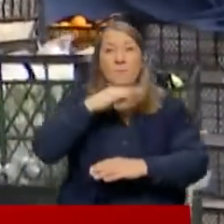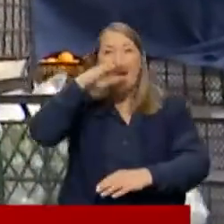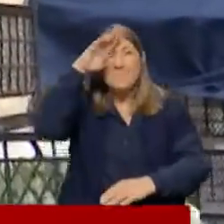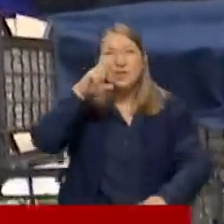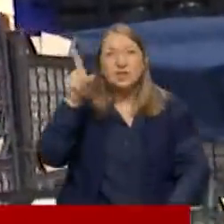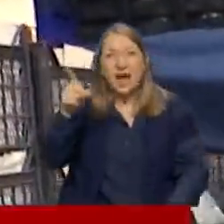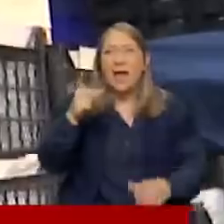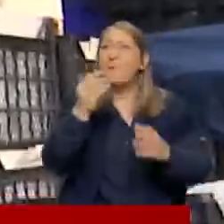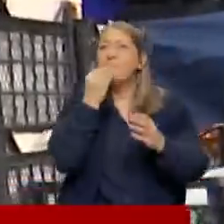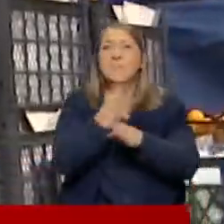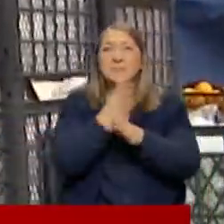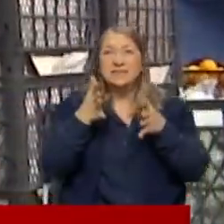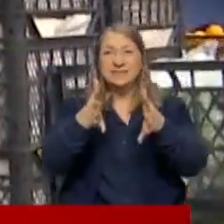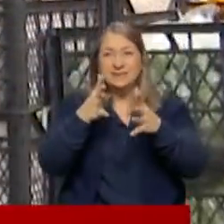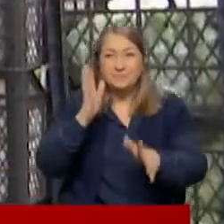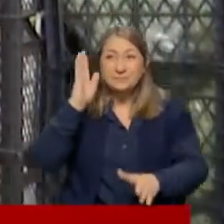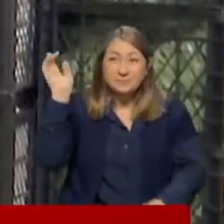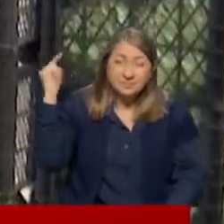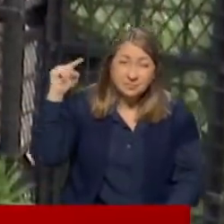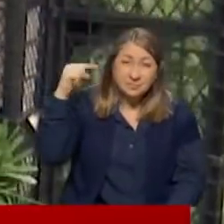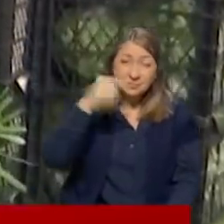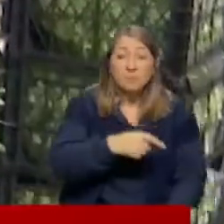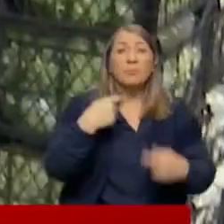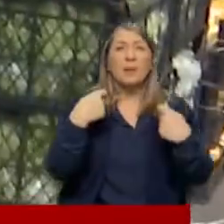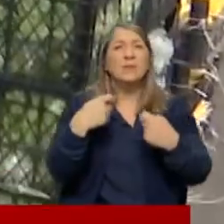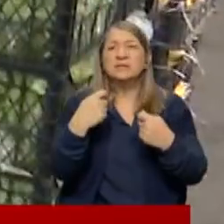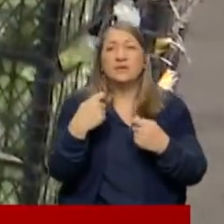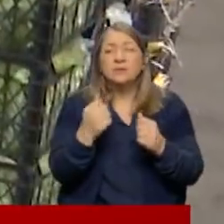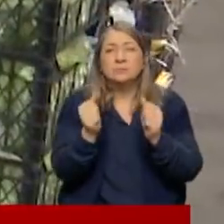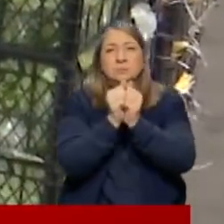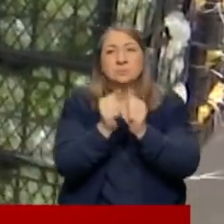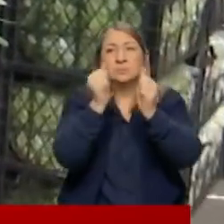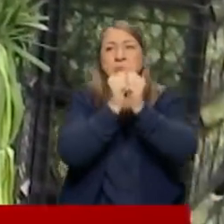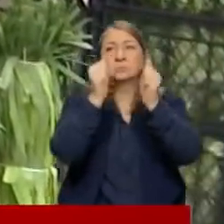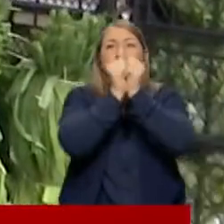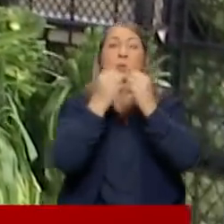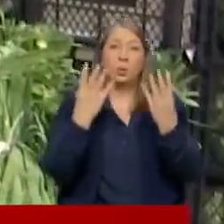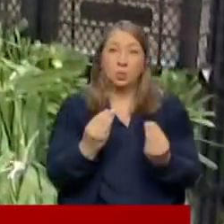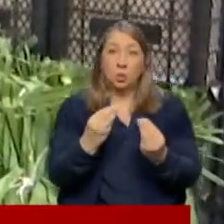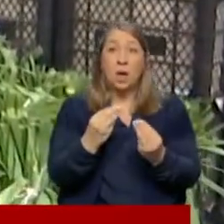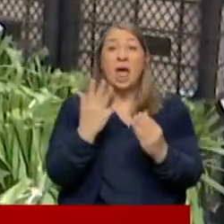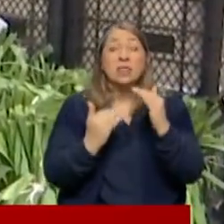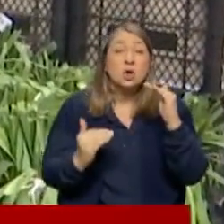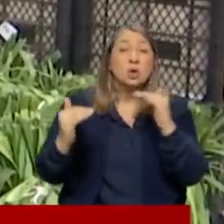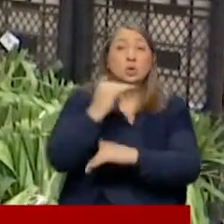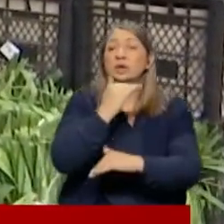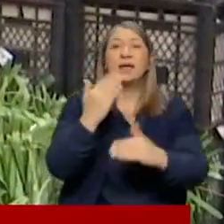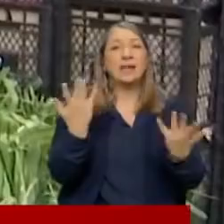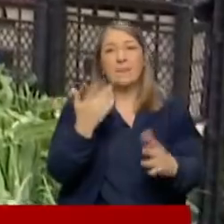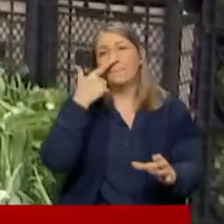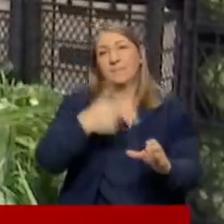Bayrampaşa'daki yaş sebze ve meyve haline gelene kadar maliyetleri katlandıkça katlanıyor. En yüksek